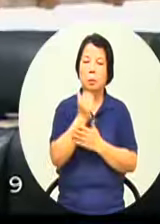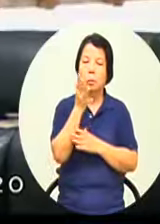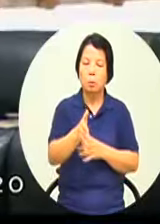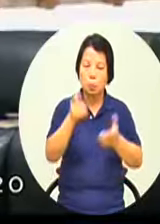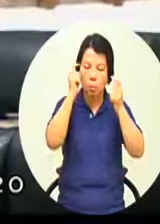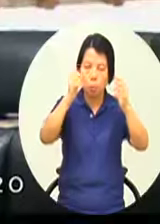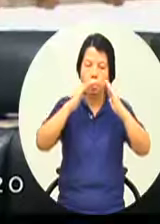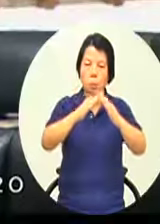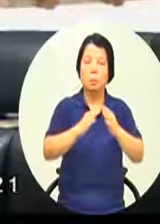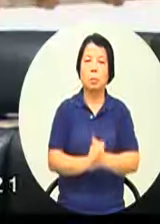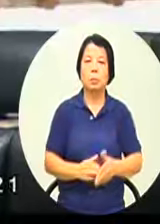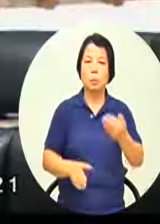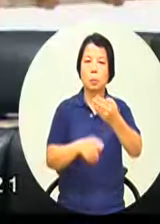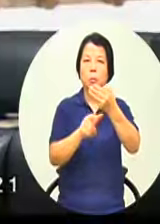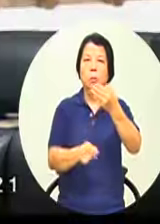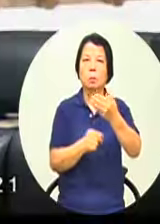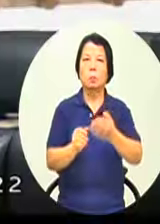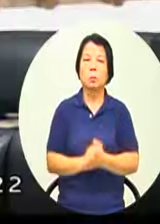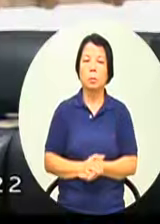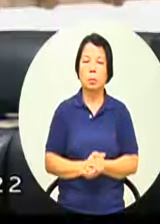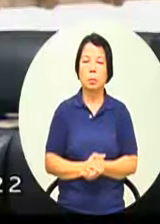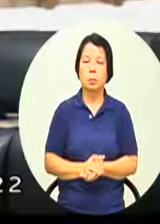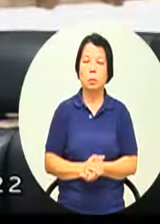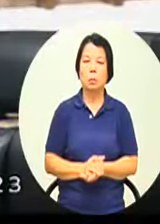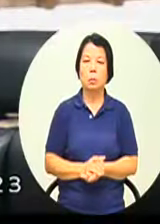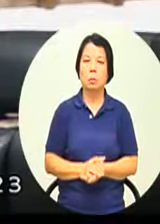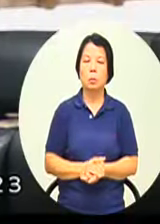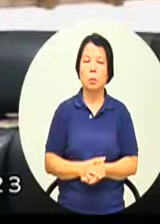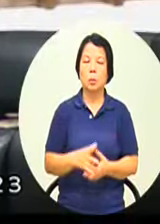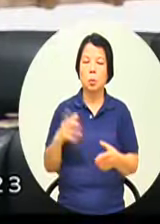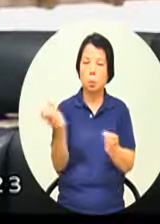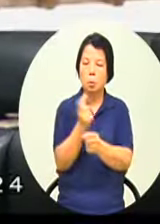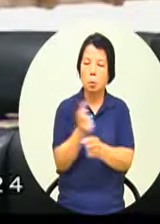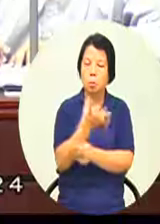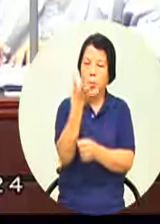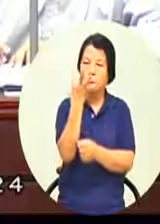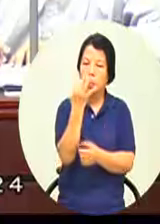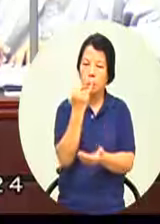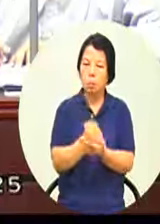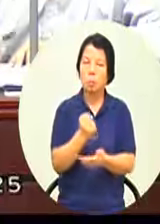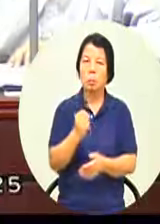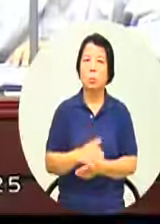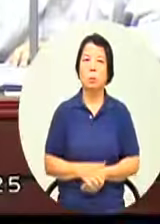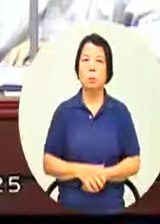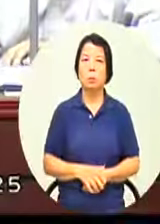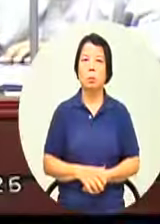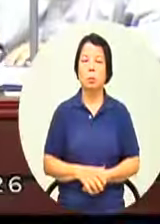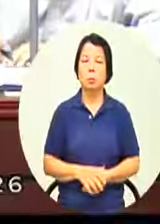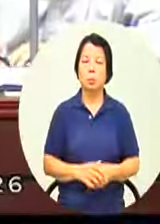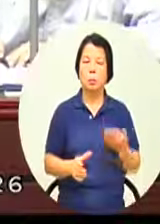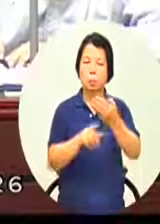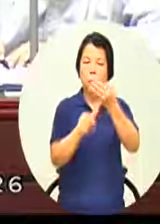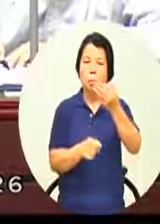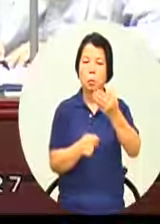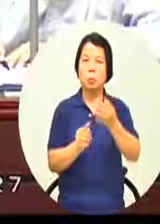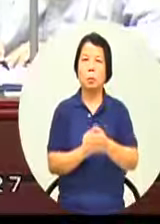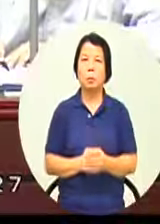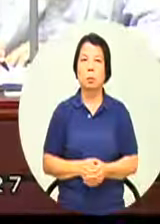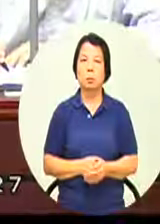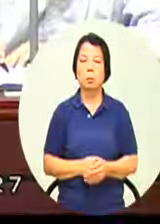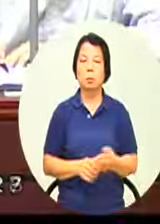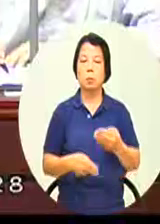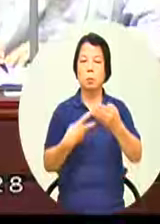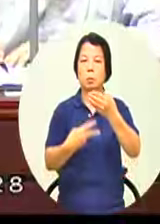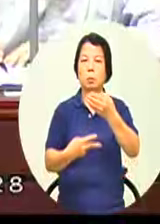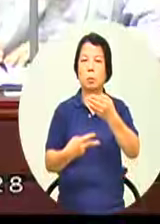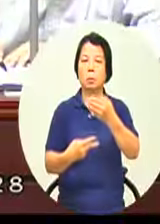高雄市九月份有几次大台风？ 啊，请局长答复。 九月的话，在九月二号